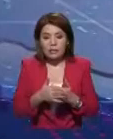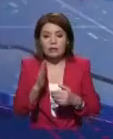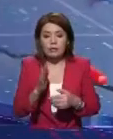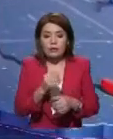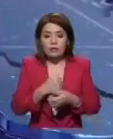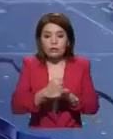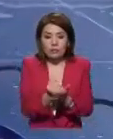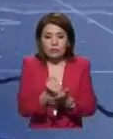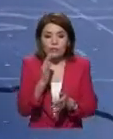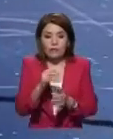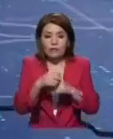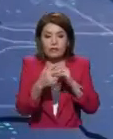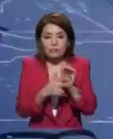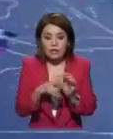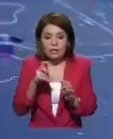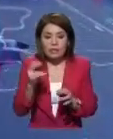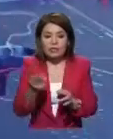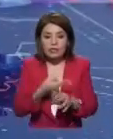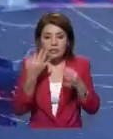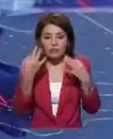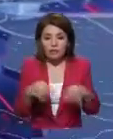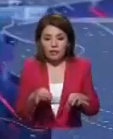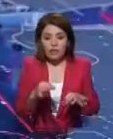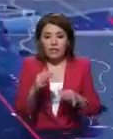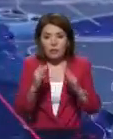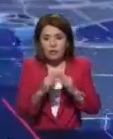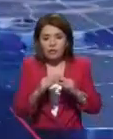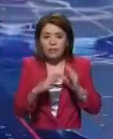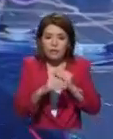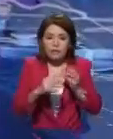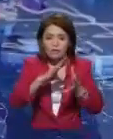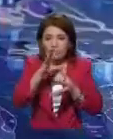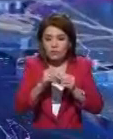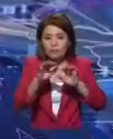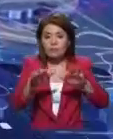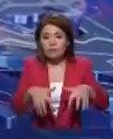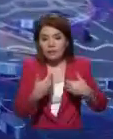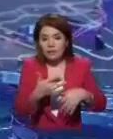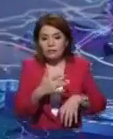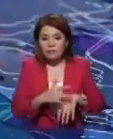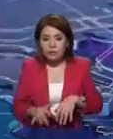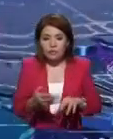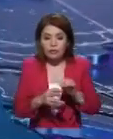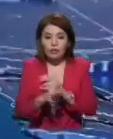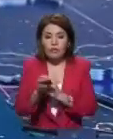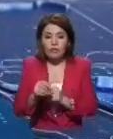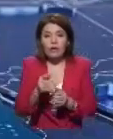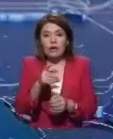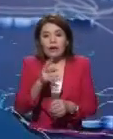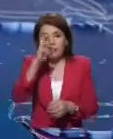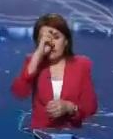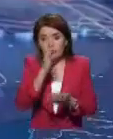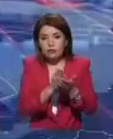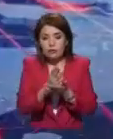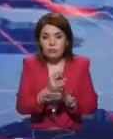назначено наказание 18 лет лишения свободы с конфискацией имущества, с пожизненным лишением права занимать должности на госслужбе. В доход